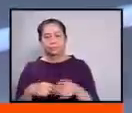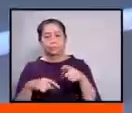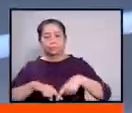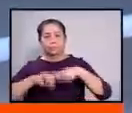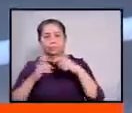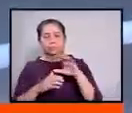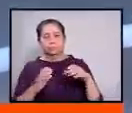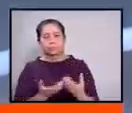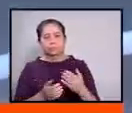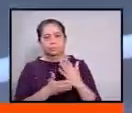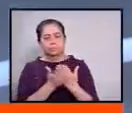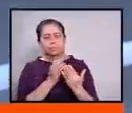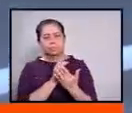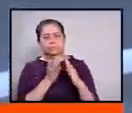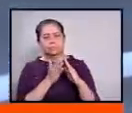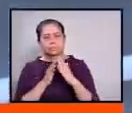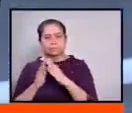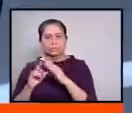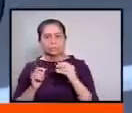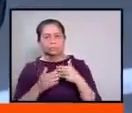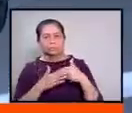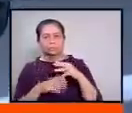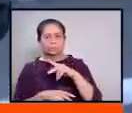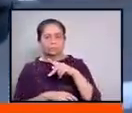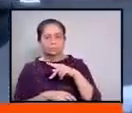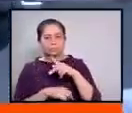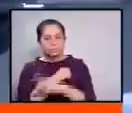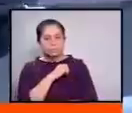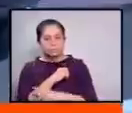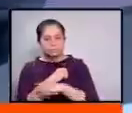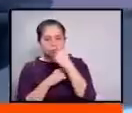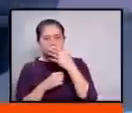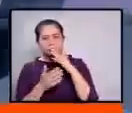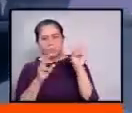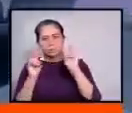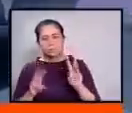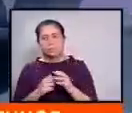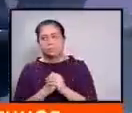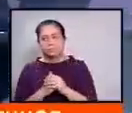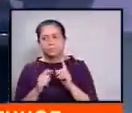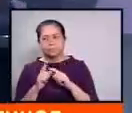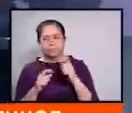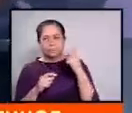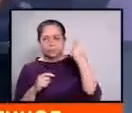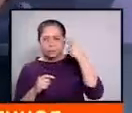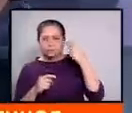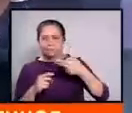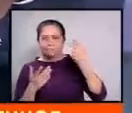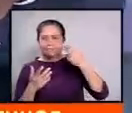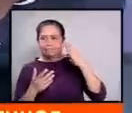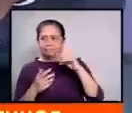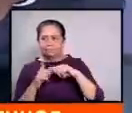kanselado mga klase sa ilang lungsod sa Metro Manila at kalapit na probinsya ngayong araw dahil sa masamang panahon. Pero uminit ang ulo ni Manila Mayor